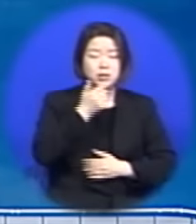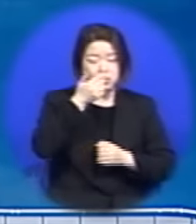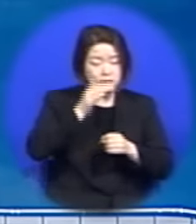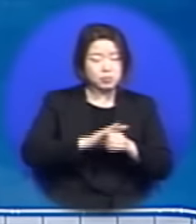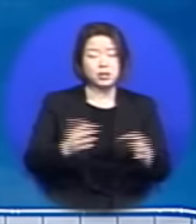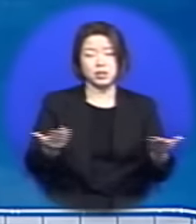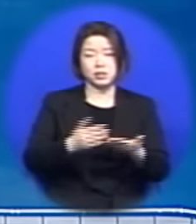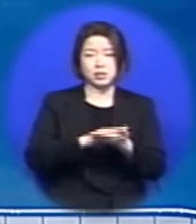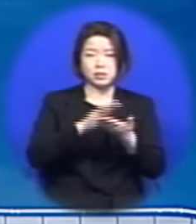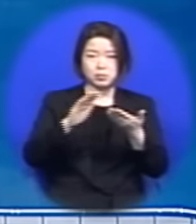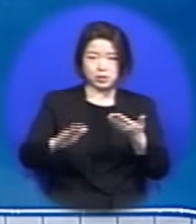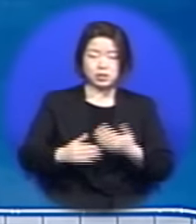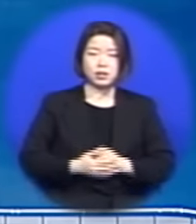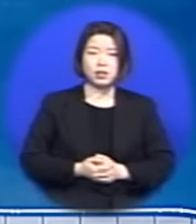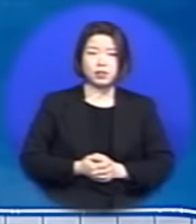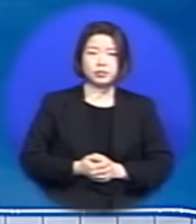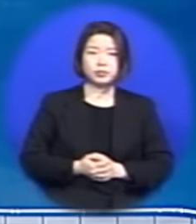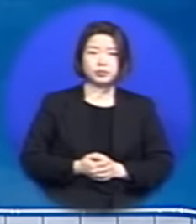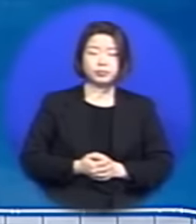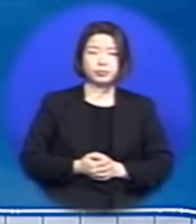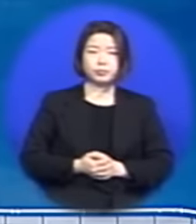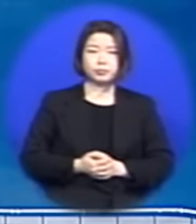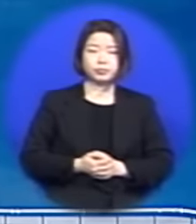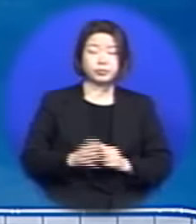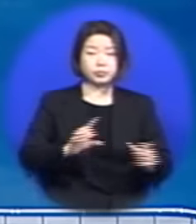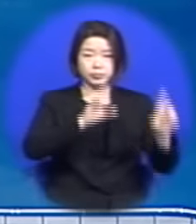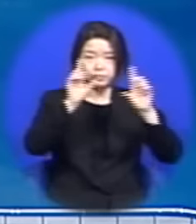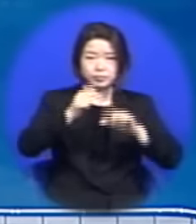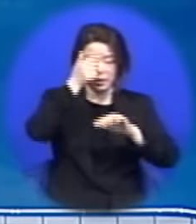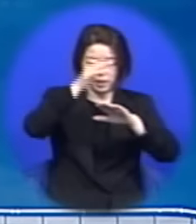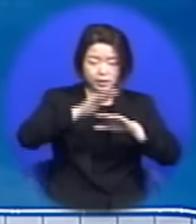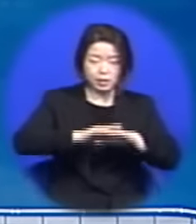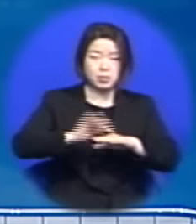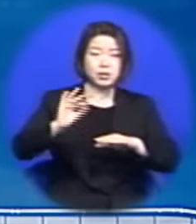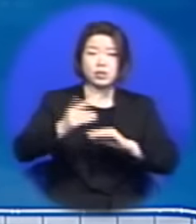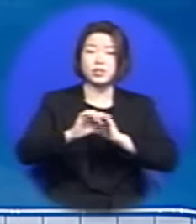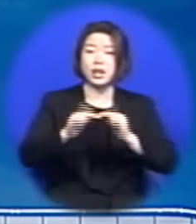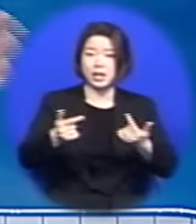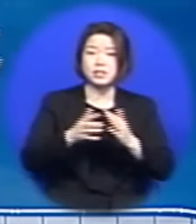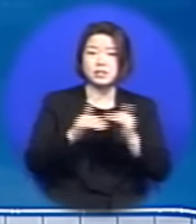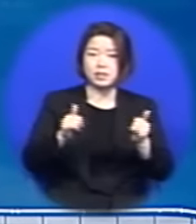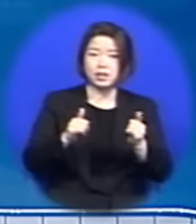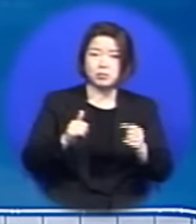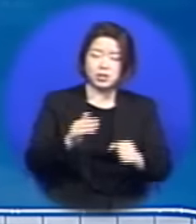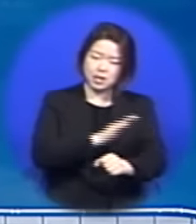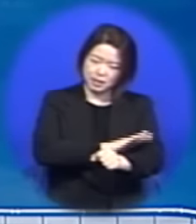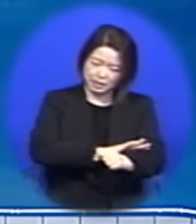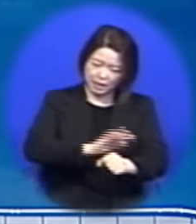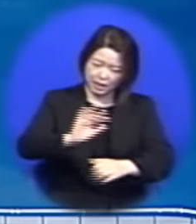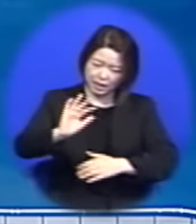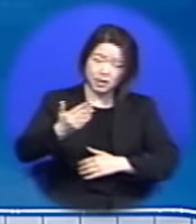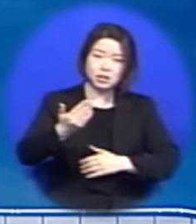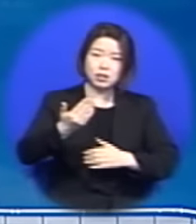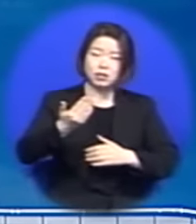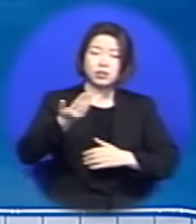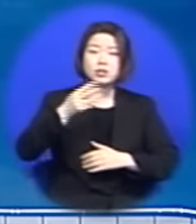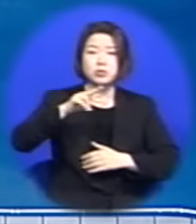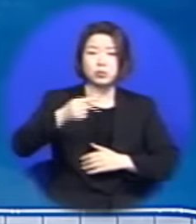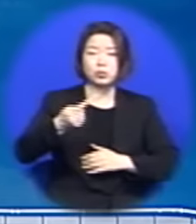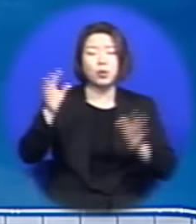막힌 일인 거죠 삶이 예배가 안 된 사람은 도 망하는 거예요 잘